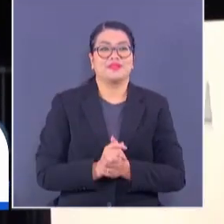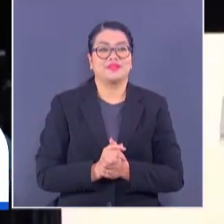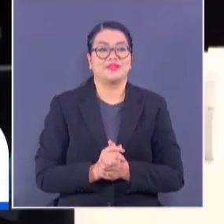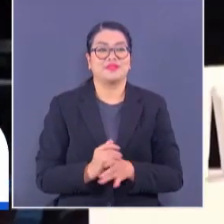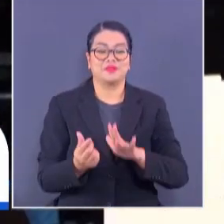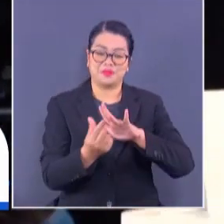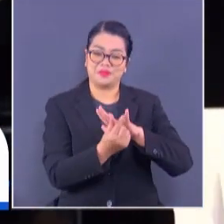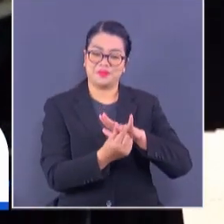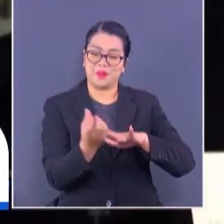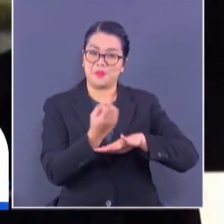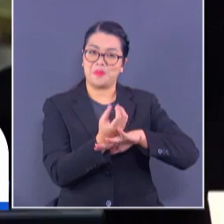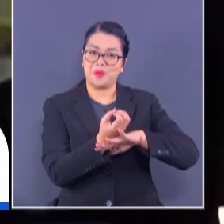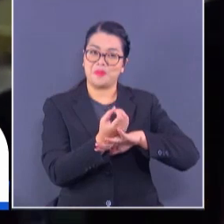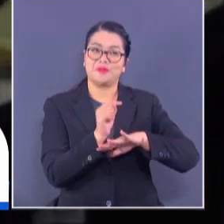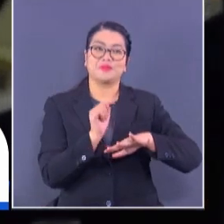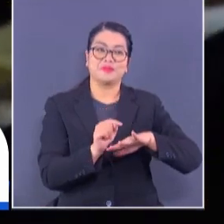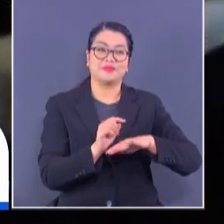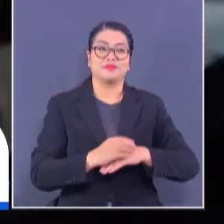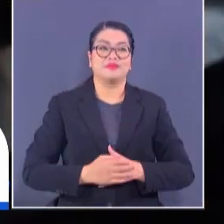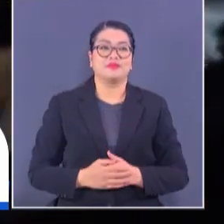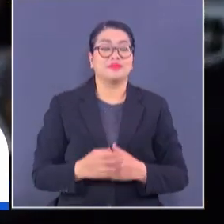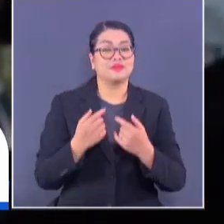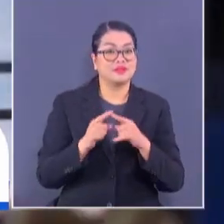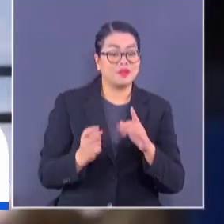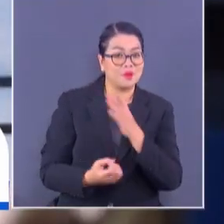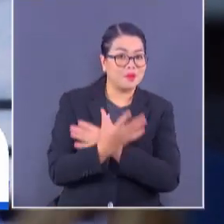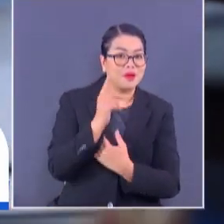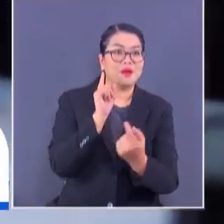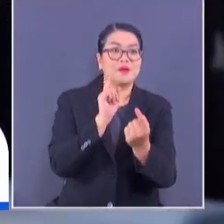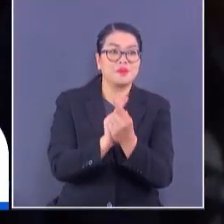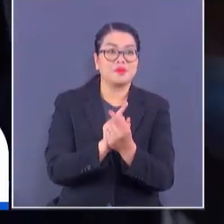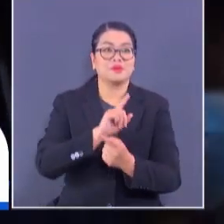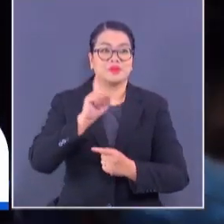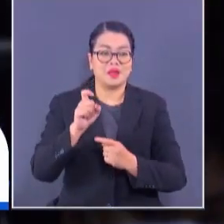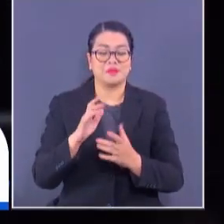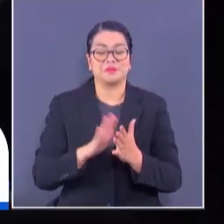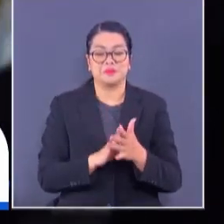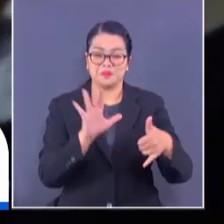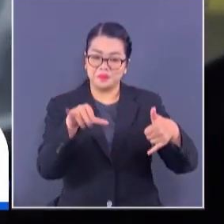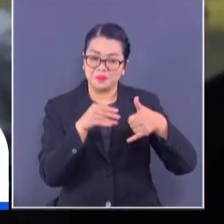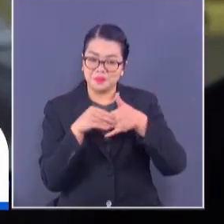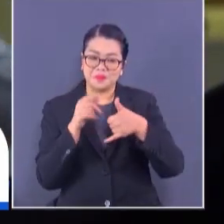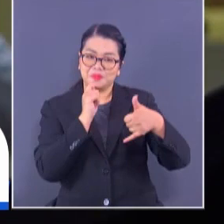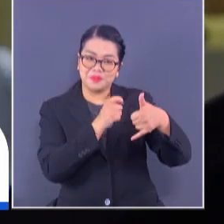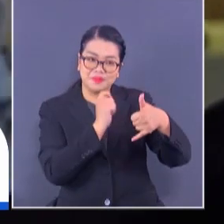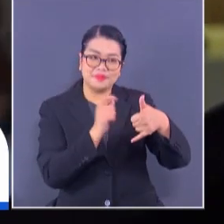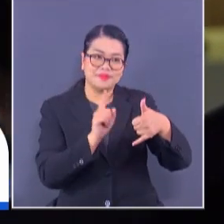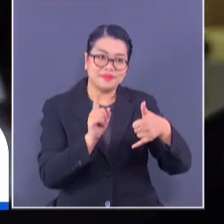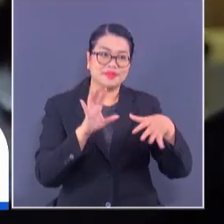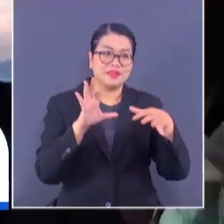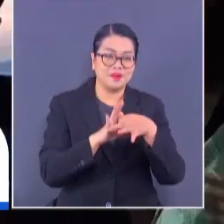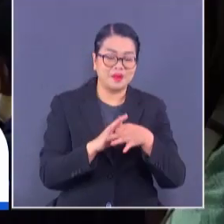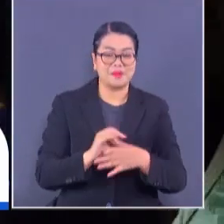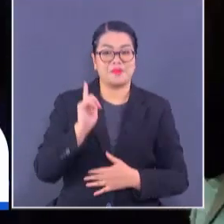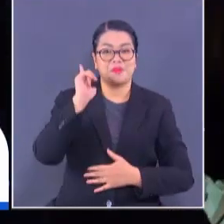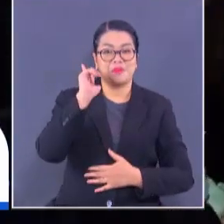แหวนมั่นเป็นเพชรเม็ดโตมาให้ดูด้วยแต่ก็มีโอกาสเจอเธอทั้งทีต้องคว้าตัวมาสัมภาษณ์สักหน่อยค่ะตั้งแต่เรื่องขึ้นแท่นเป็น